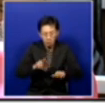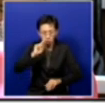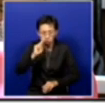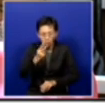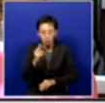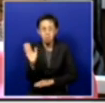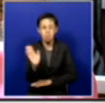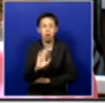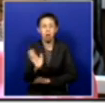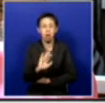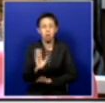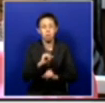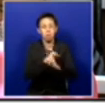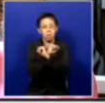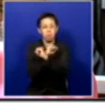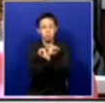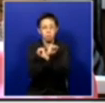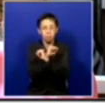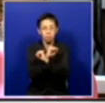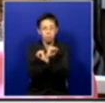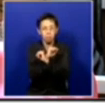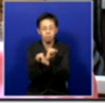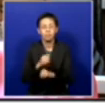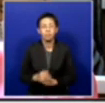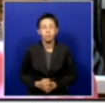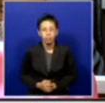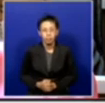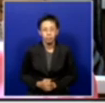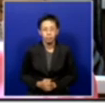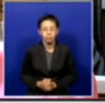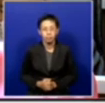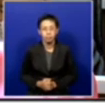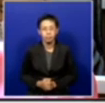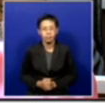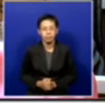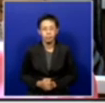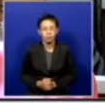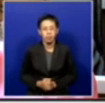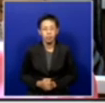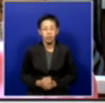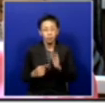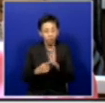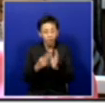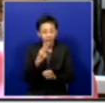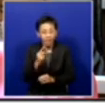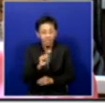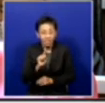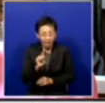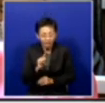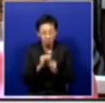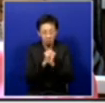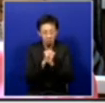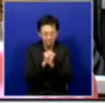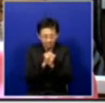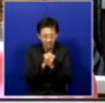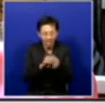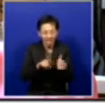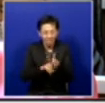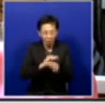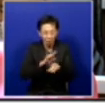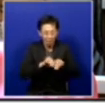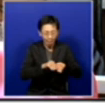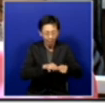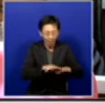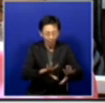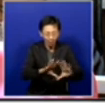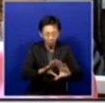อบใหม่ที่อาจจะเกิดขึ้นตามมาได้เป็นครั้งที่สองเช่นเกิดขึ้นมาแล้วในประเทศจีนซึ่งจะต้องกลับมา